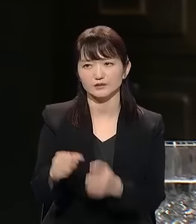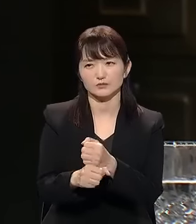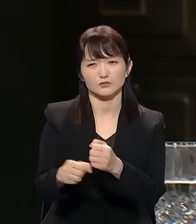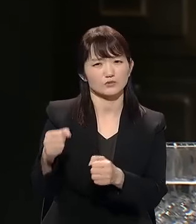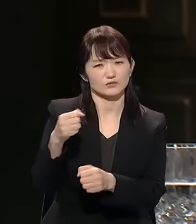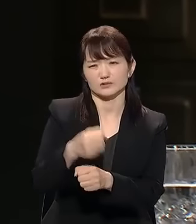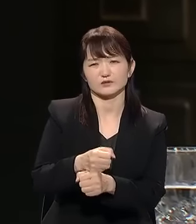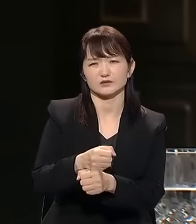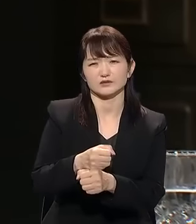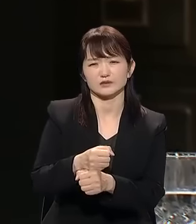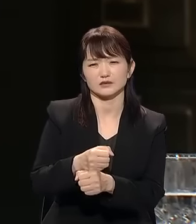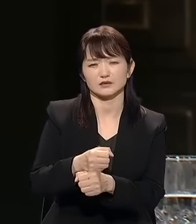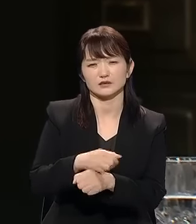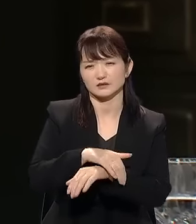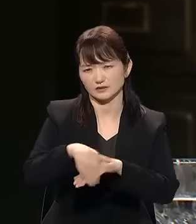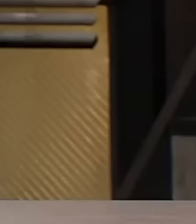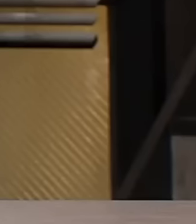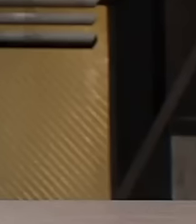얼마나